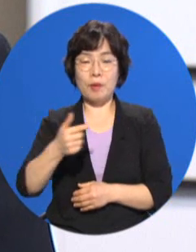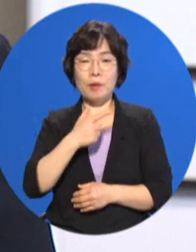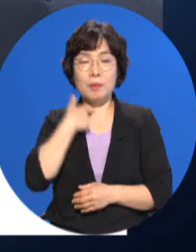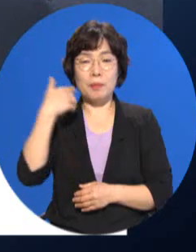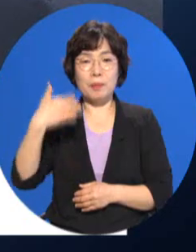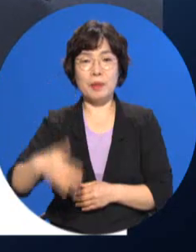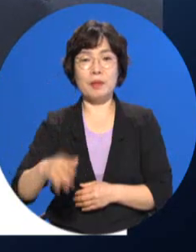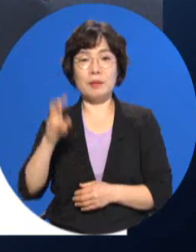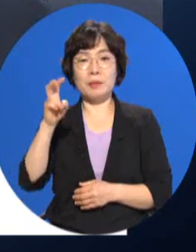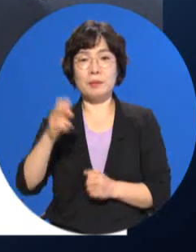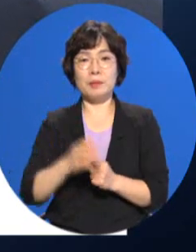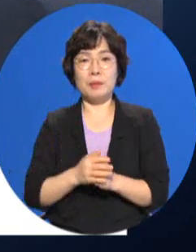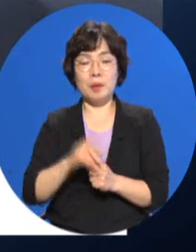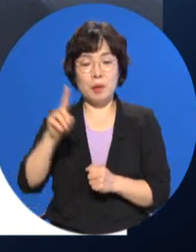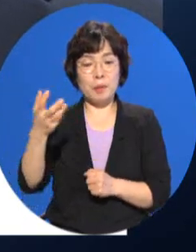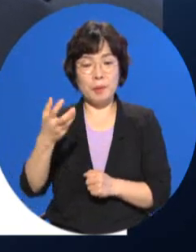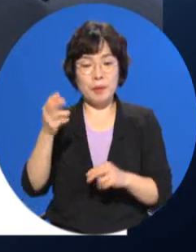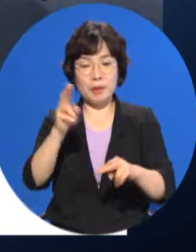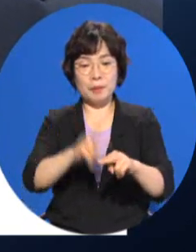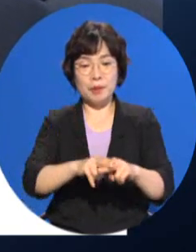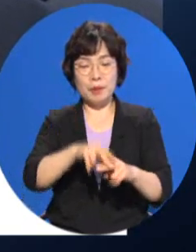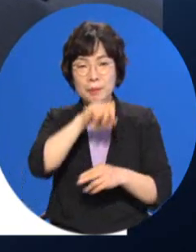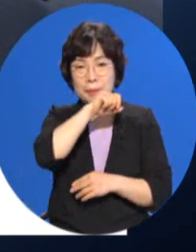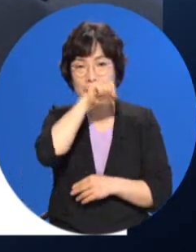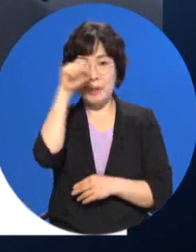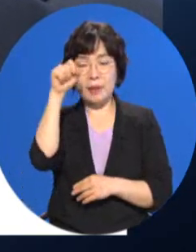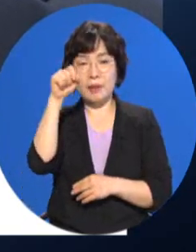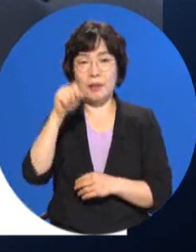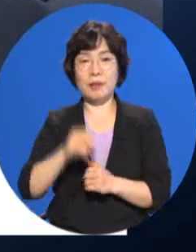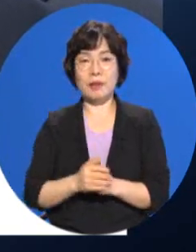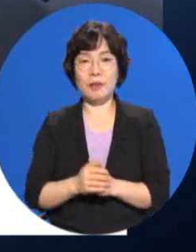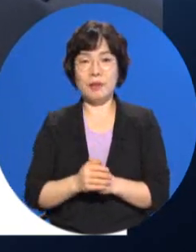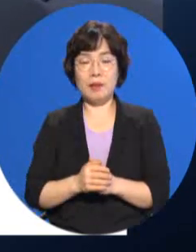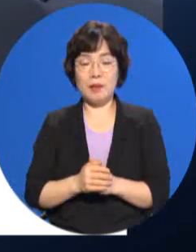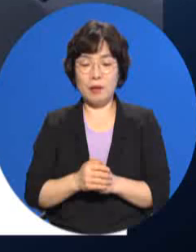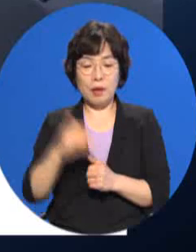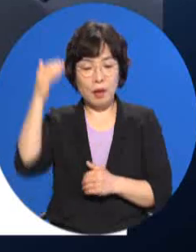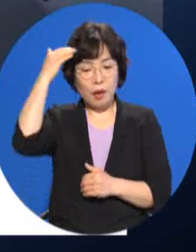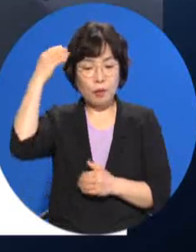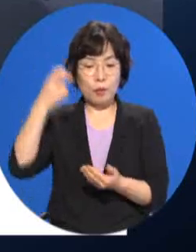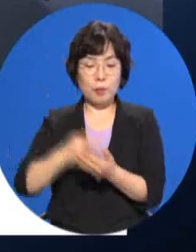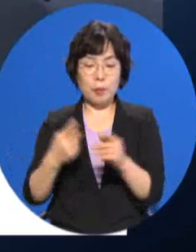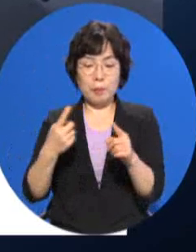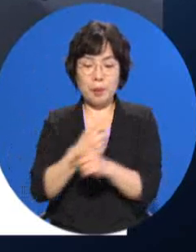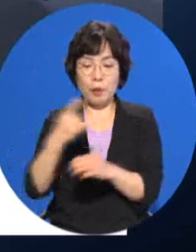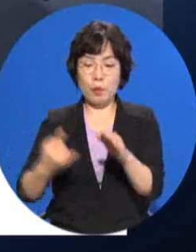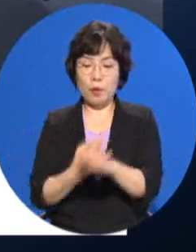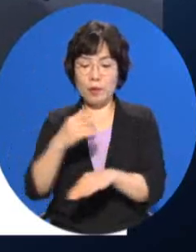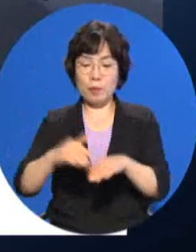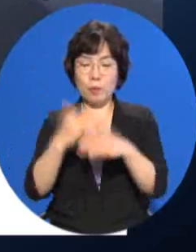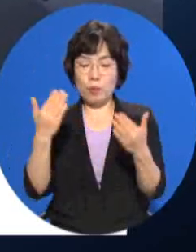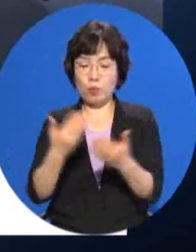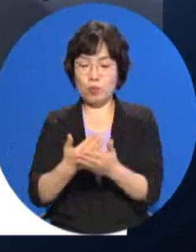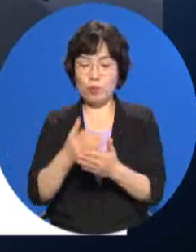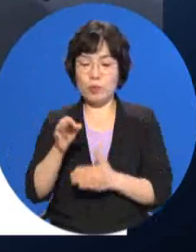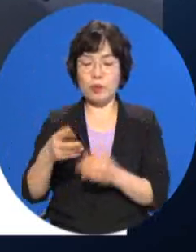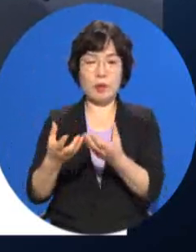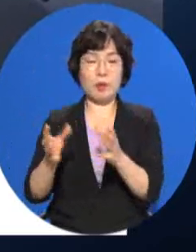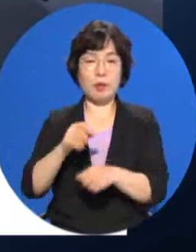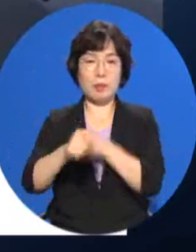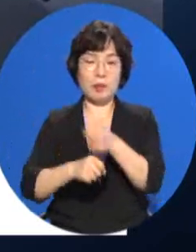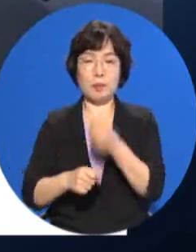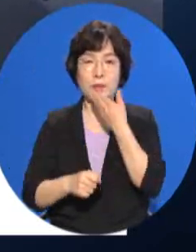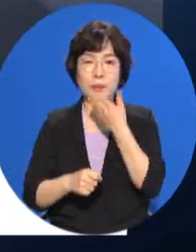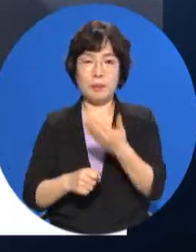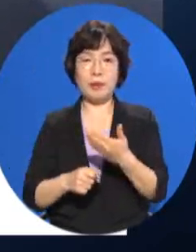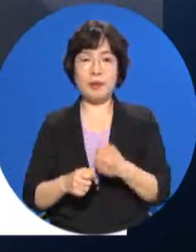겁니다. 180석이 넘었는데요. 180석이 넘으면 개헌을 제외하고는 무엇이든지 여당 마음대로 할 수